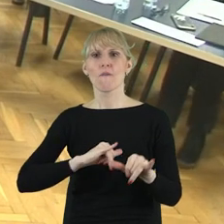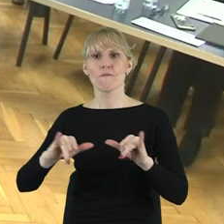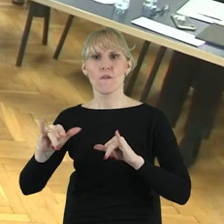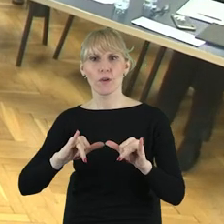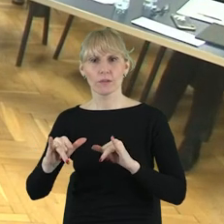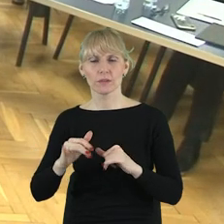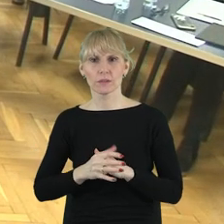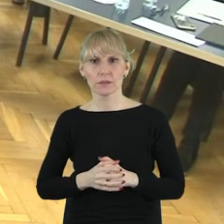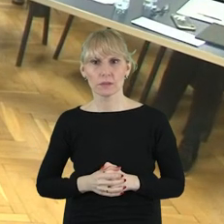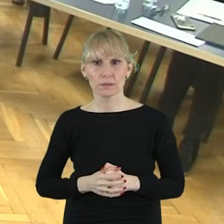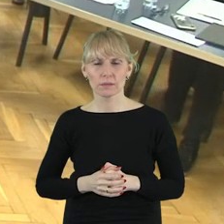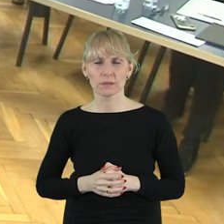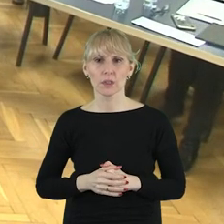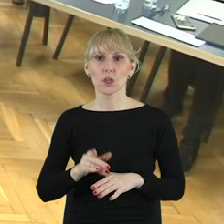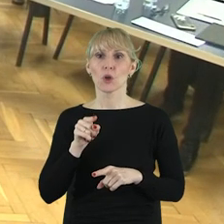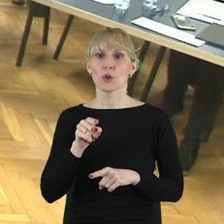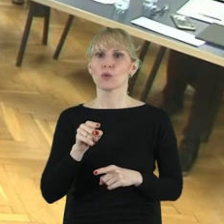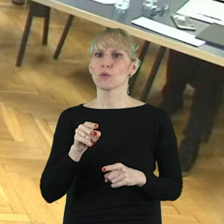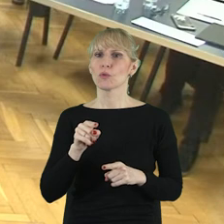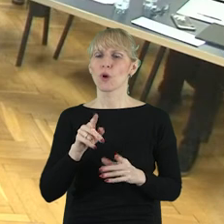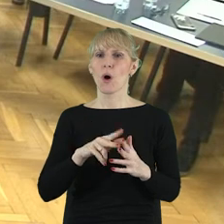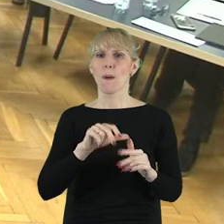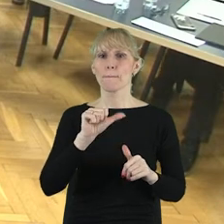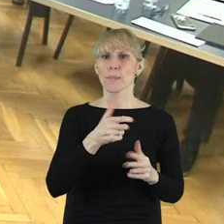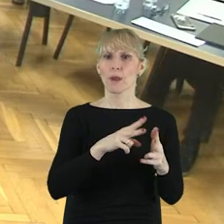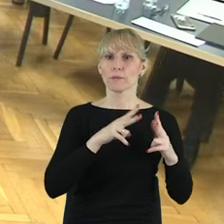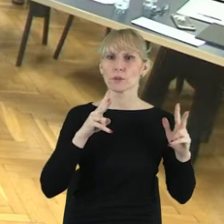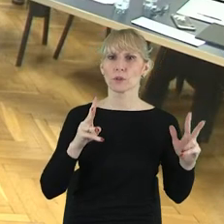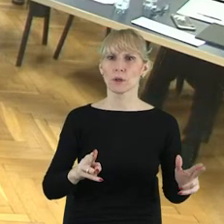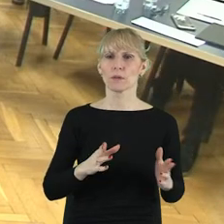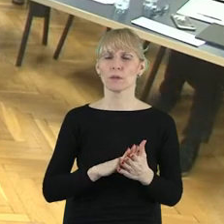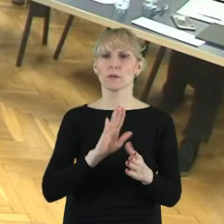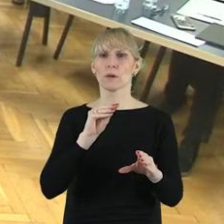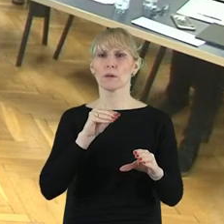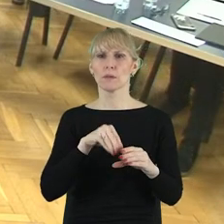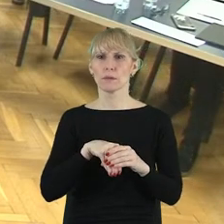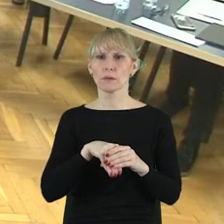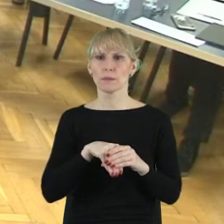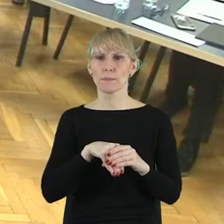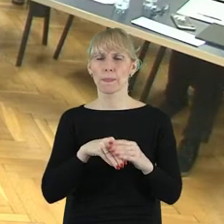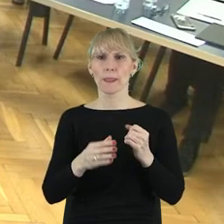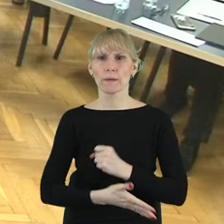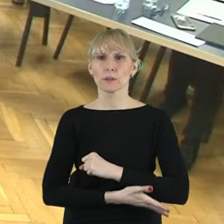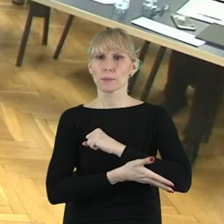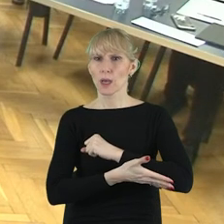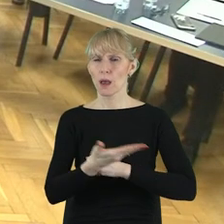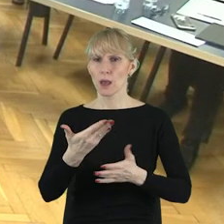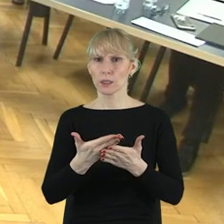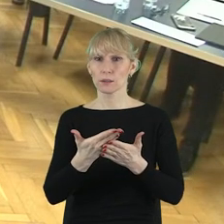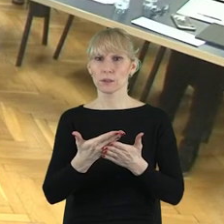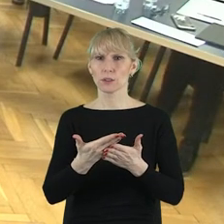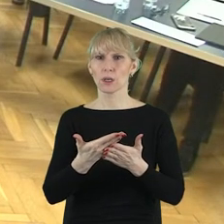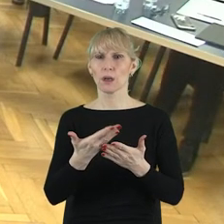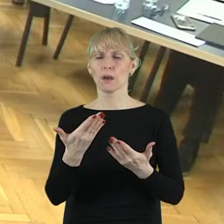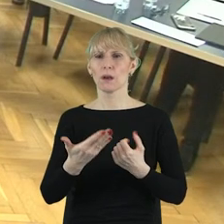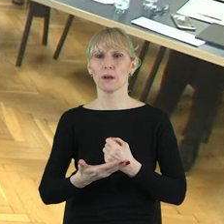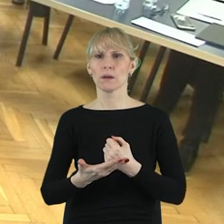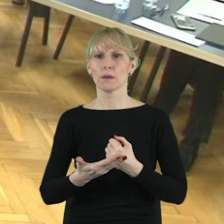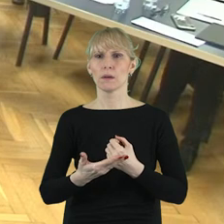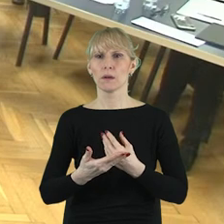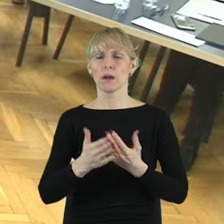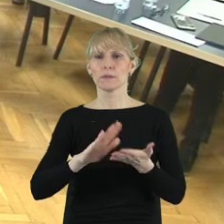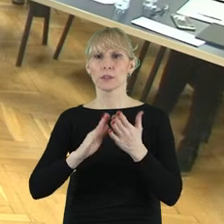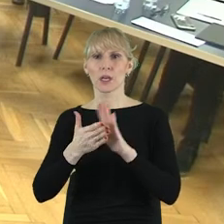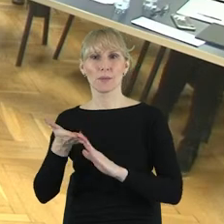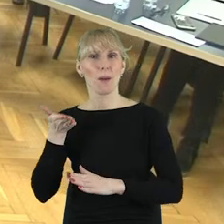celem skutecznej realizacji PROW. Pierwszą część kolejnego okresu również staliśmy w ramie, wspierając się wzajemnie, aż nastał czas,